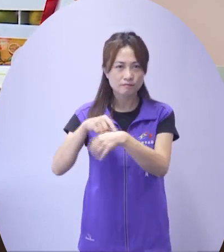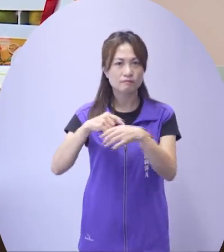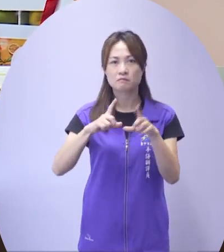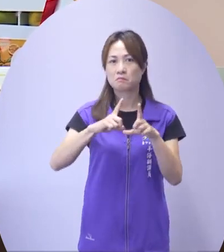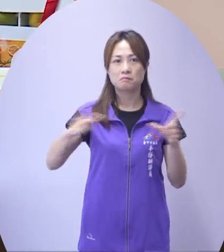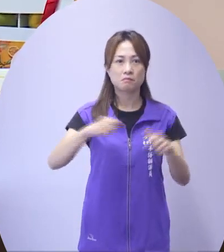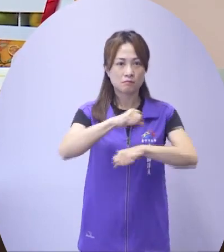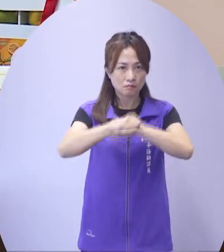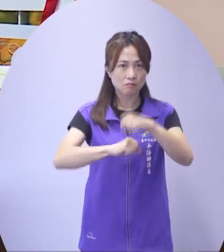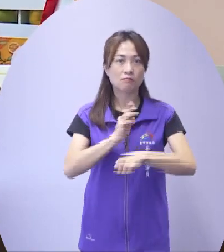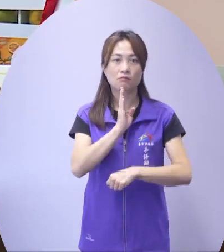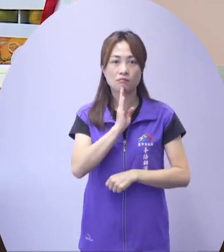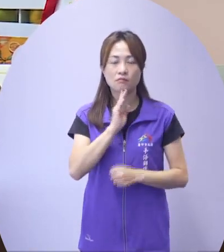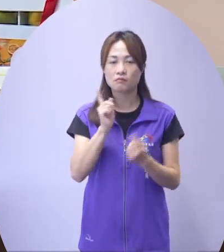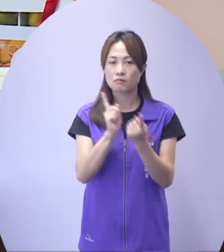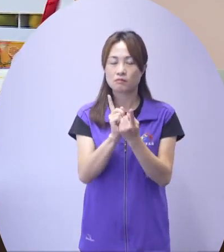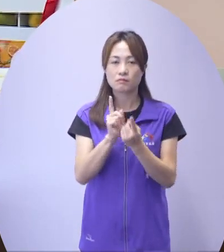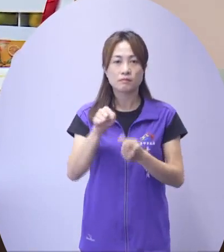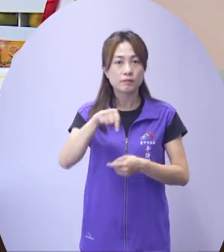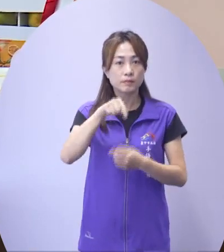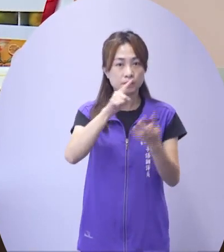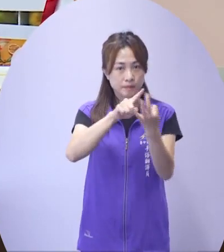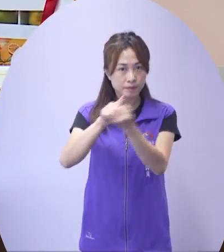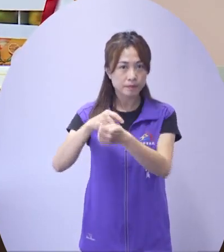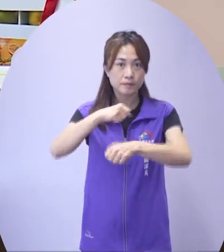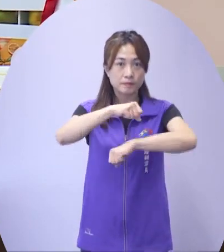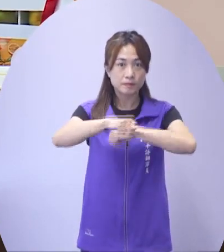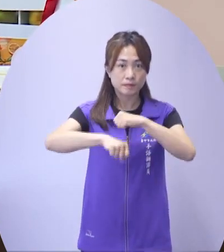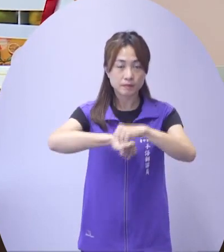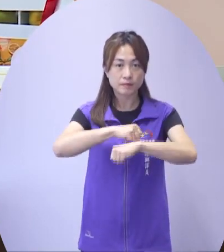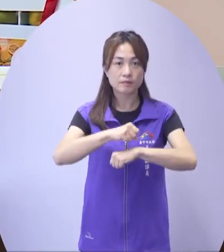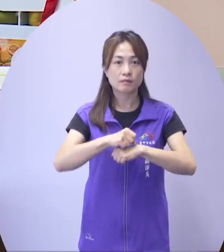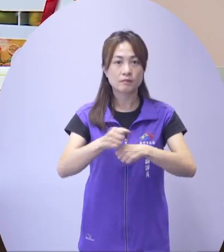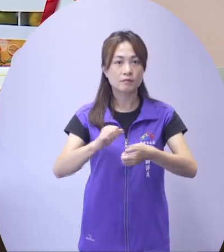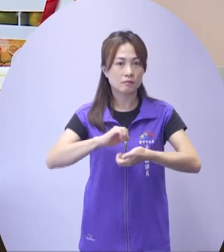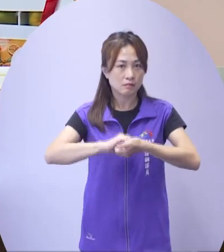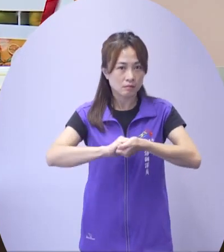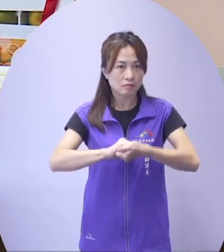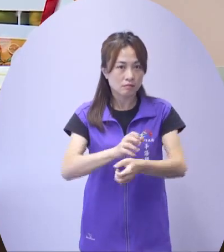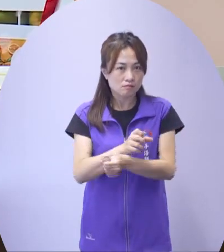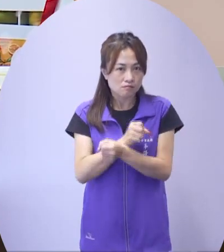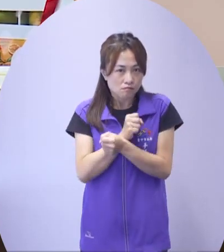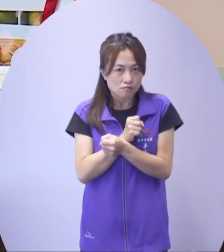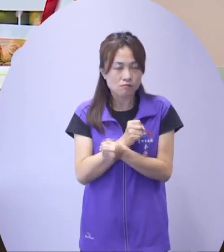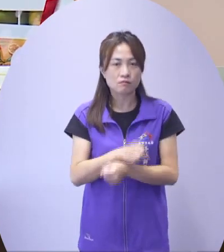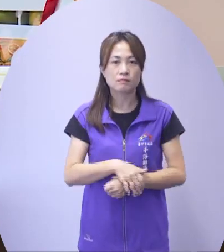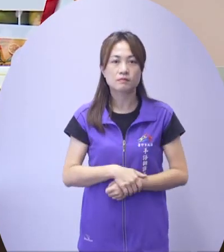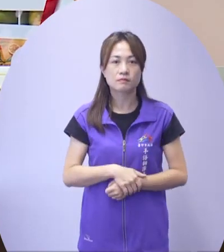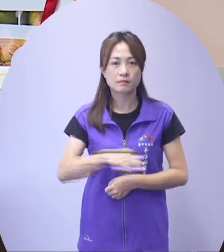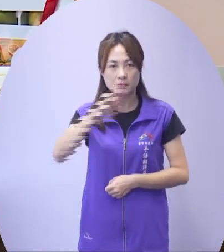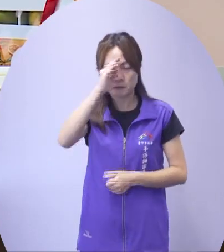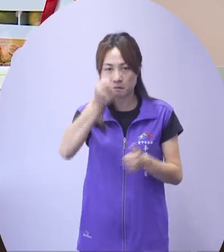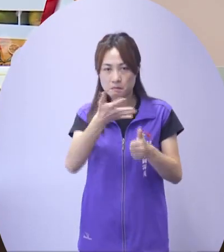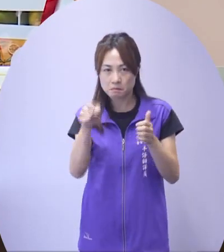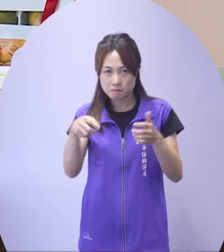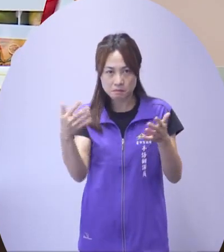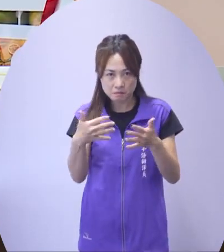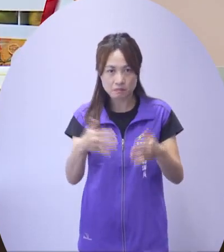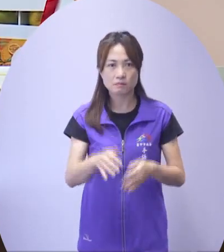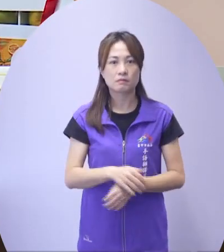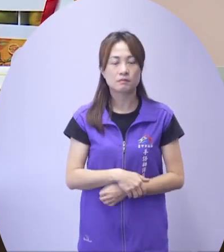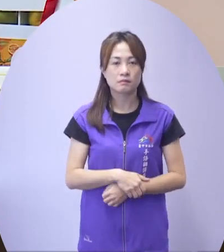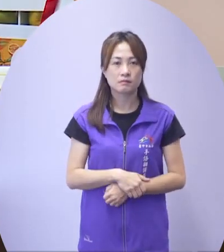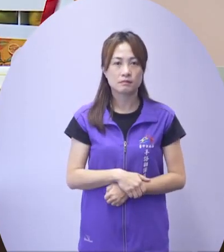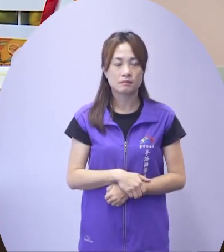那所以我们对于这些活动那要这个非常的紧密的哈，那注意疫情的防范，